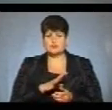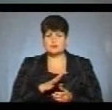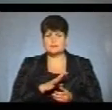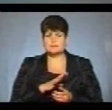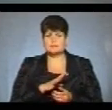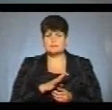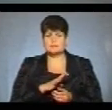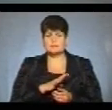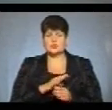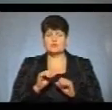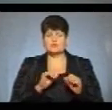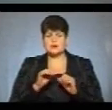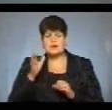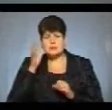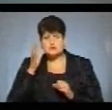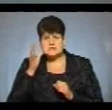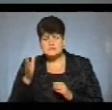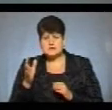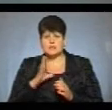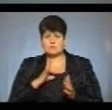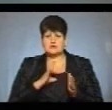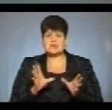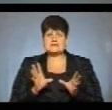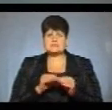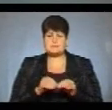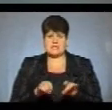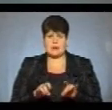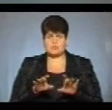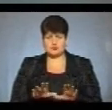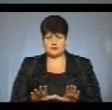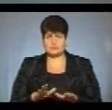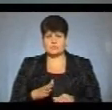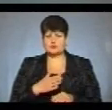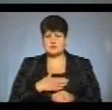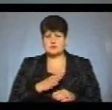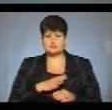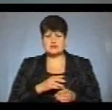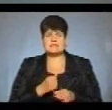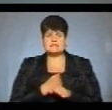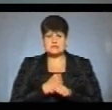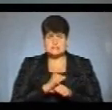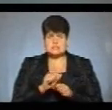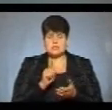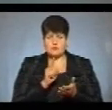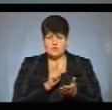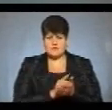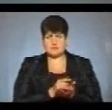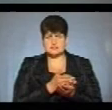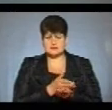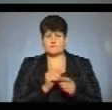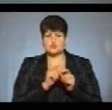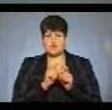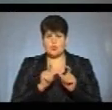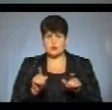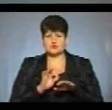з управлінням освіти, була така спільна постанова, де нас були зобов'язали, вони цією постановою, в школах, щоб